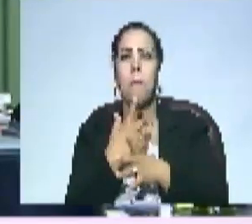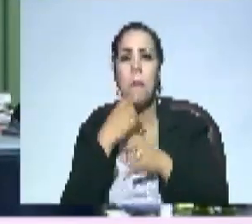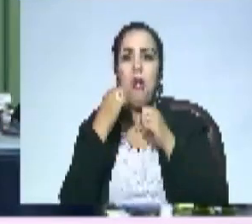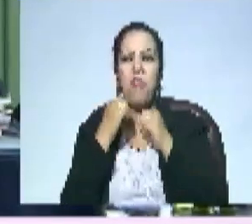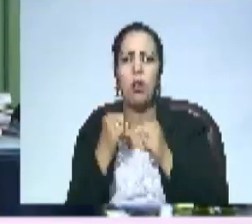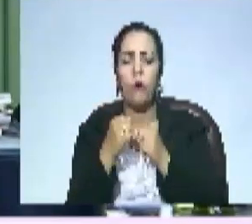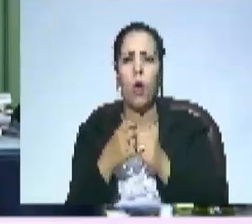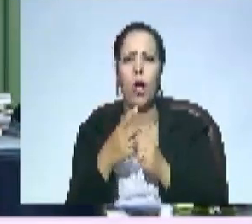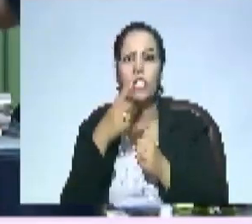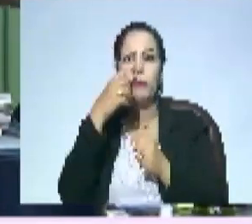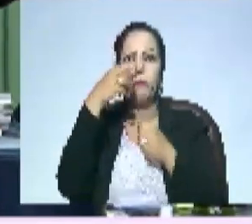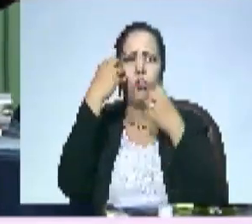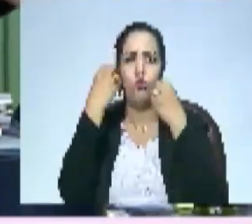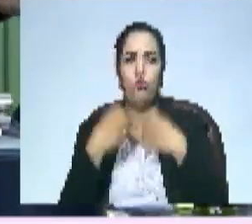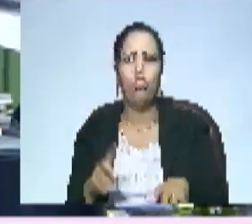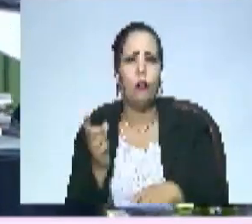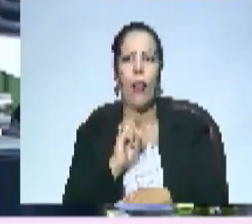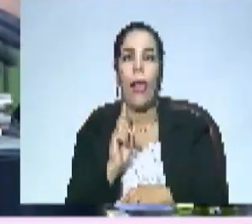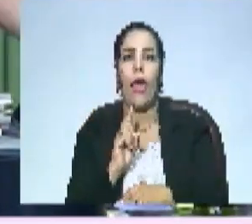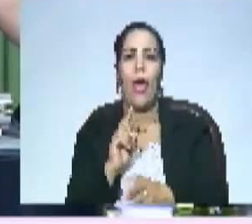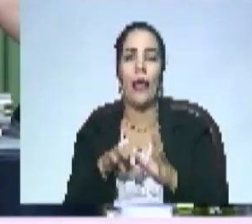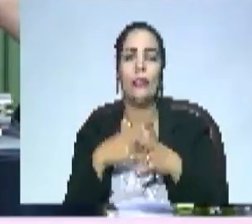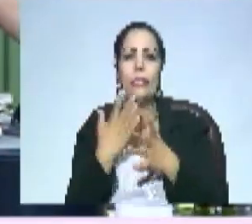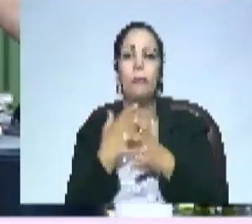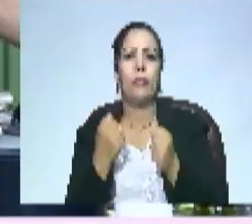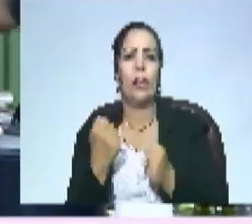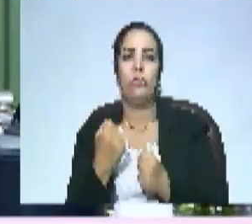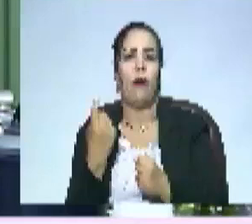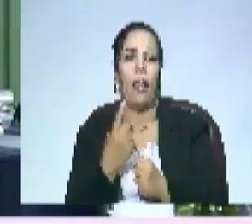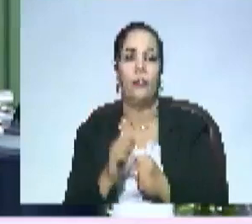فمش هي مش هطش يعني